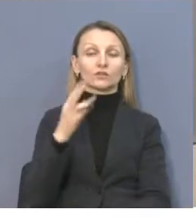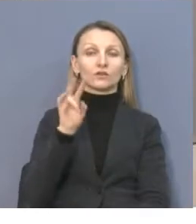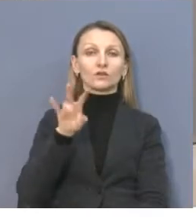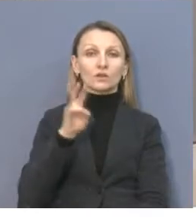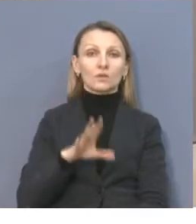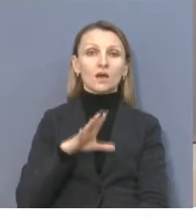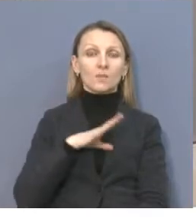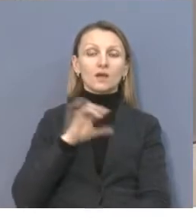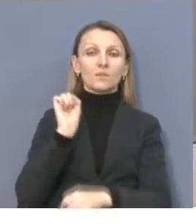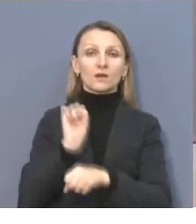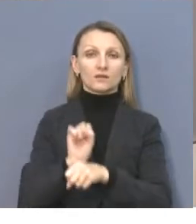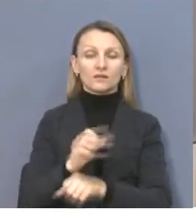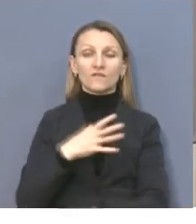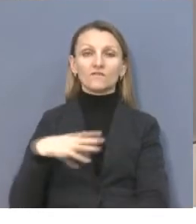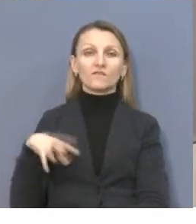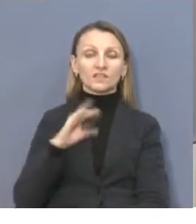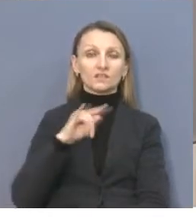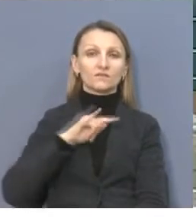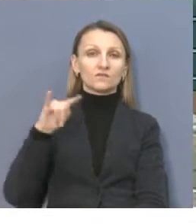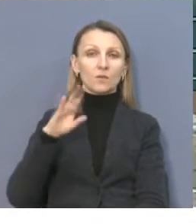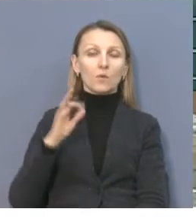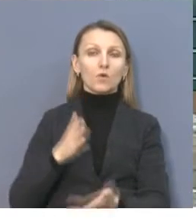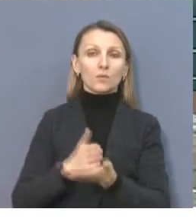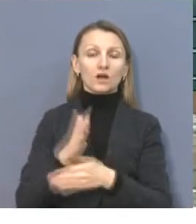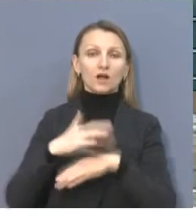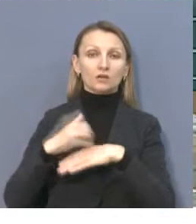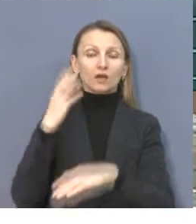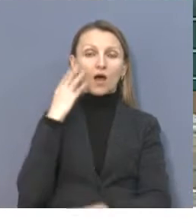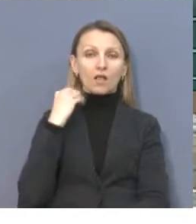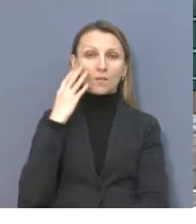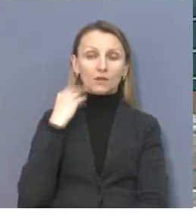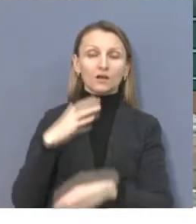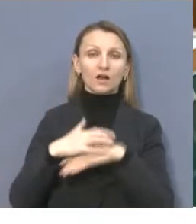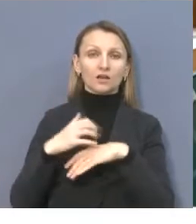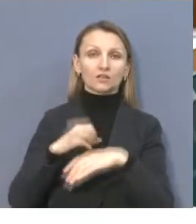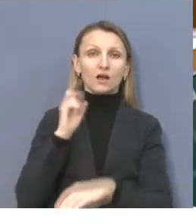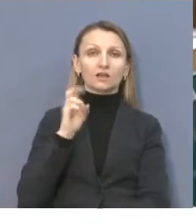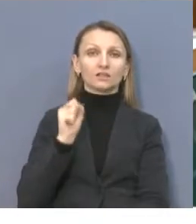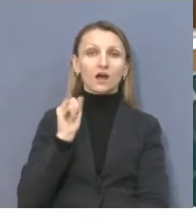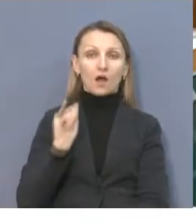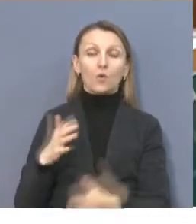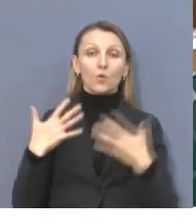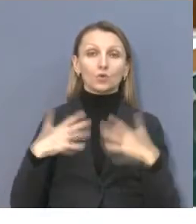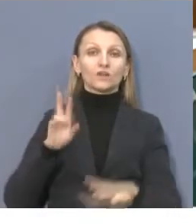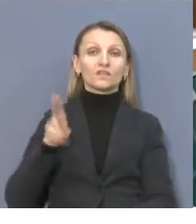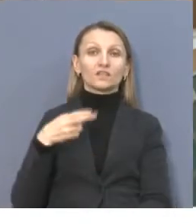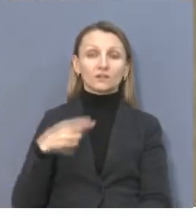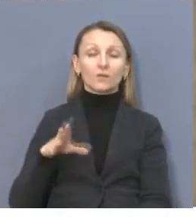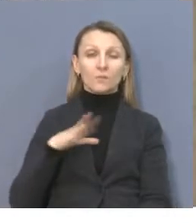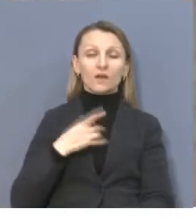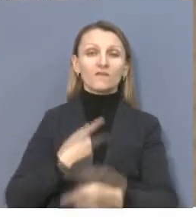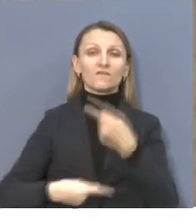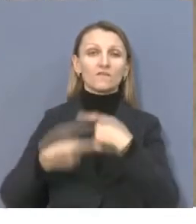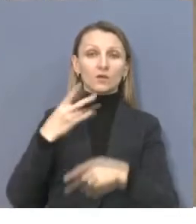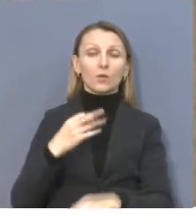были приостановлены все авиарейсы по направлениям кокшетау алматы кокшетау актау уже в декабре они были возобновлены но